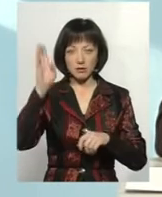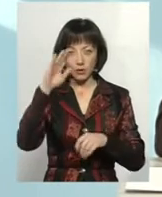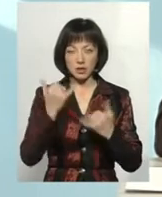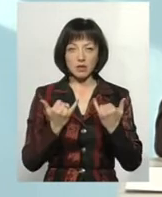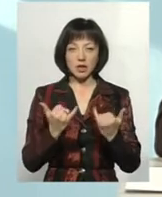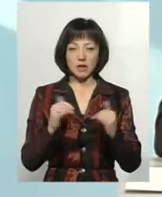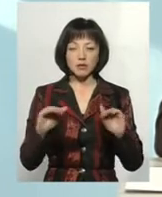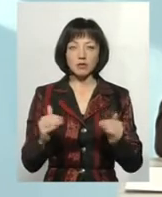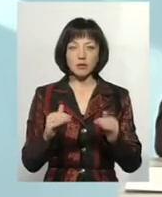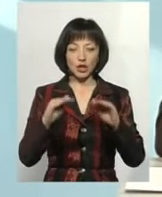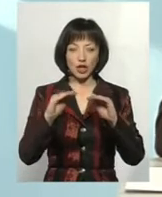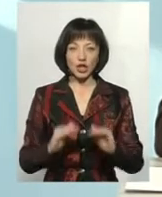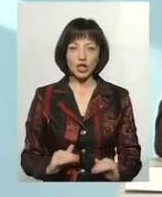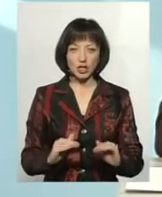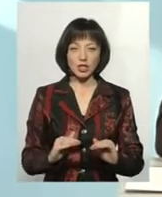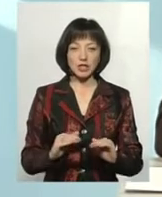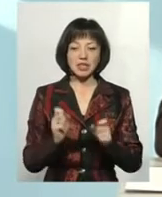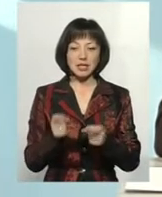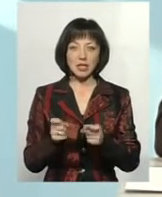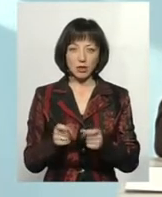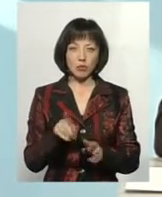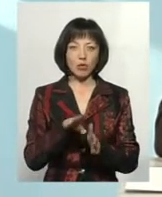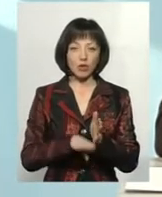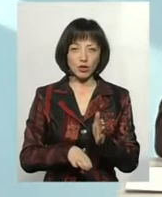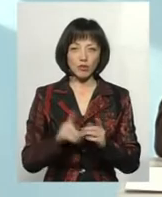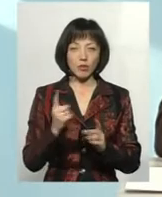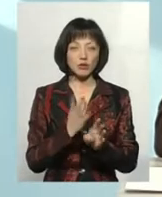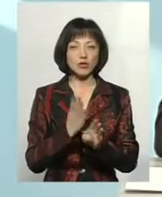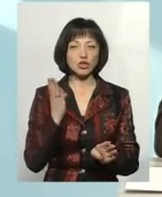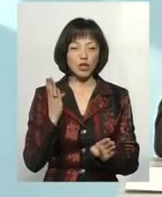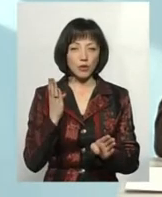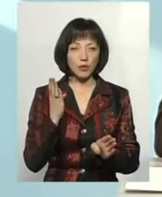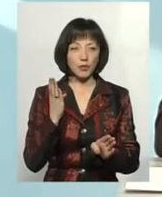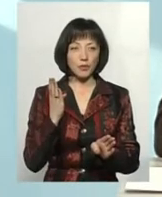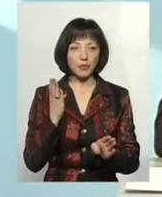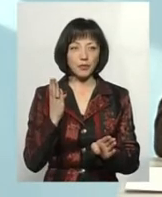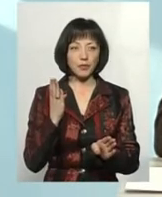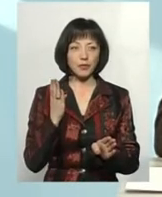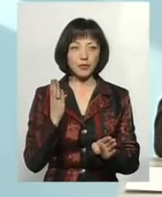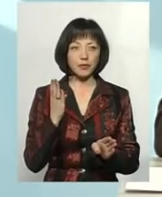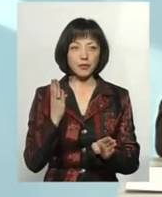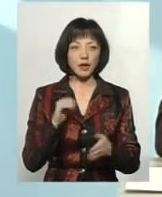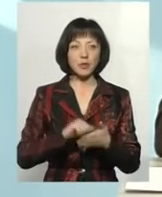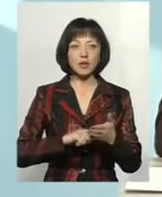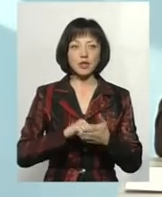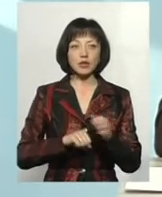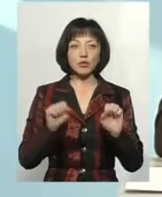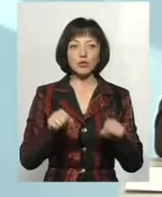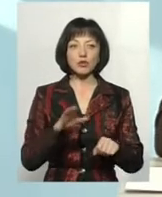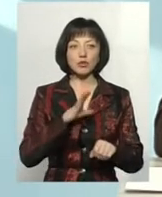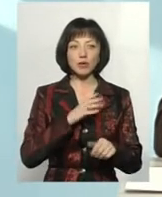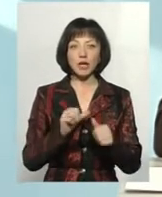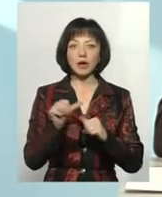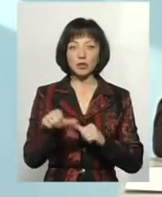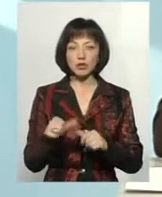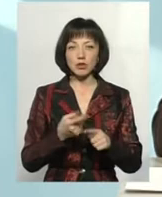нижче наших очисних споруд, нижче скиду, звичайно, вони погіршились. В першу чергу, можна, ну, причиною можуть бути, крім того,